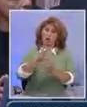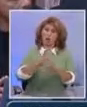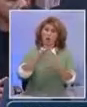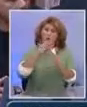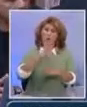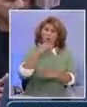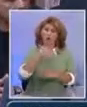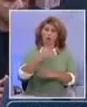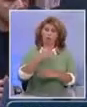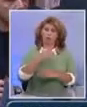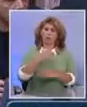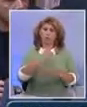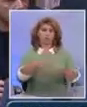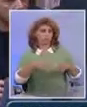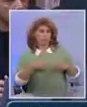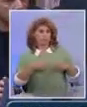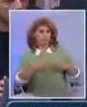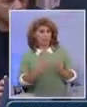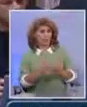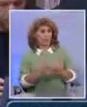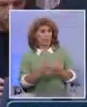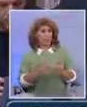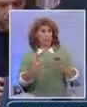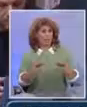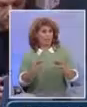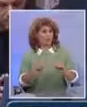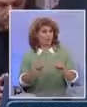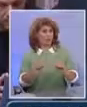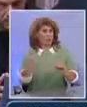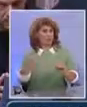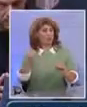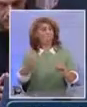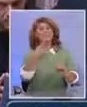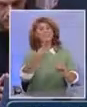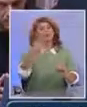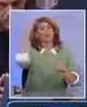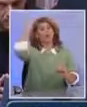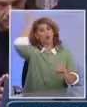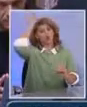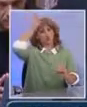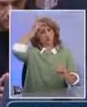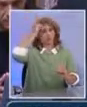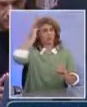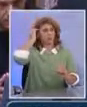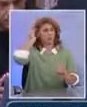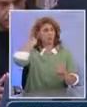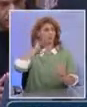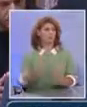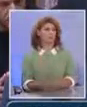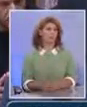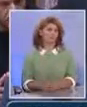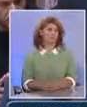αστέρες του προοδευτισμού. Συμπληρώνω λοιπόν με τα λόγια του Θεοδόρου Κολοκοτρώνη από τον ιστορικό λόγο του στην Πνίκα